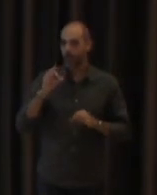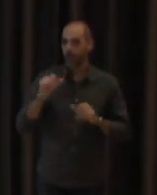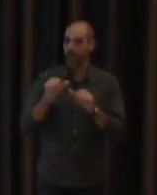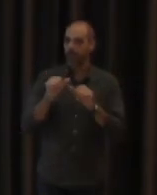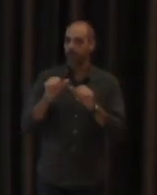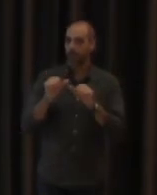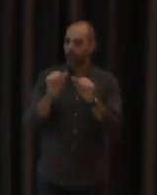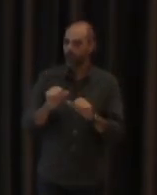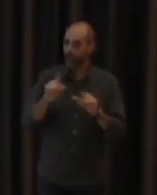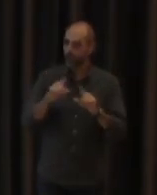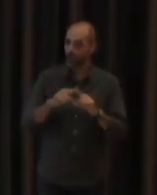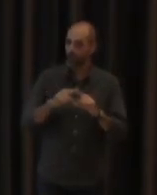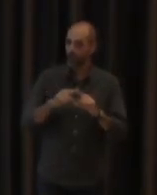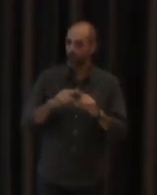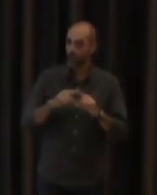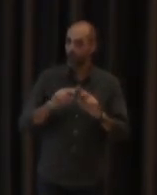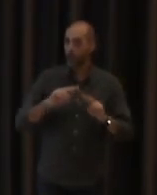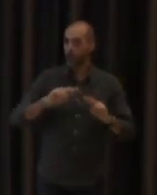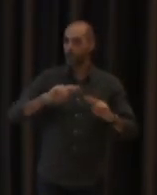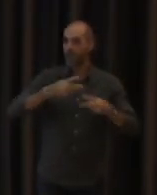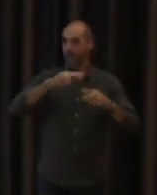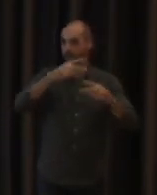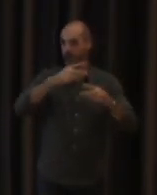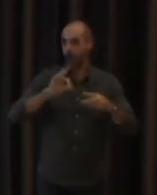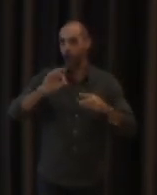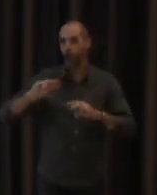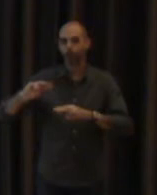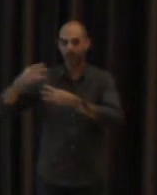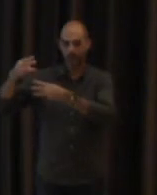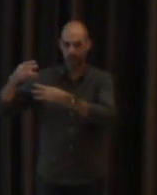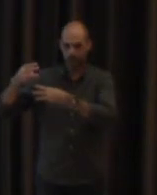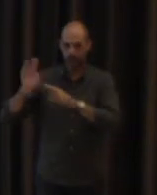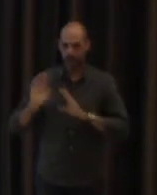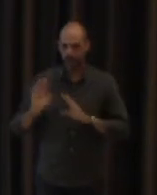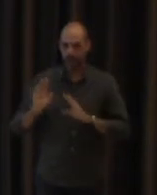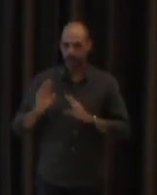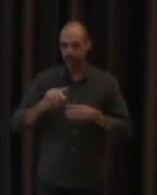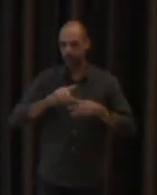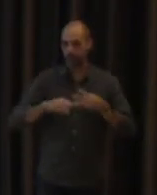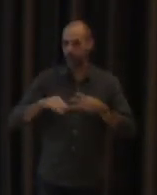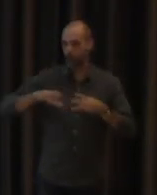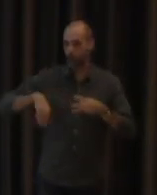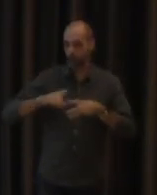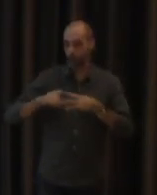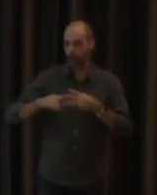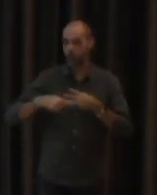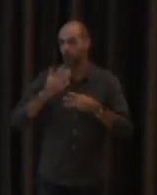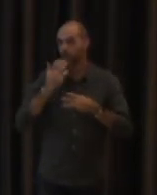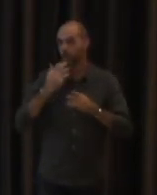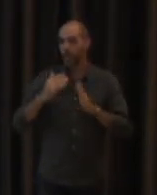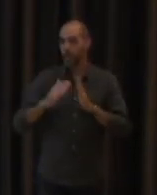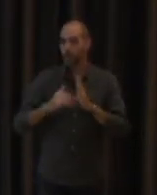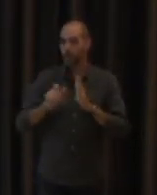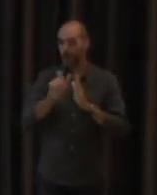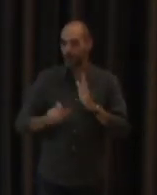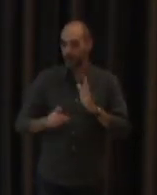lloc binari i aquells que el tenen ternari. En aquest darrer cas seria el del valencià i